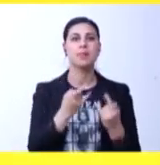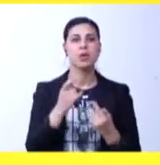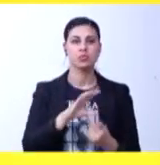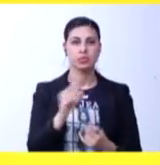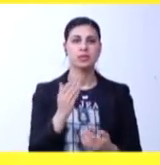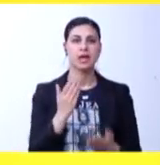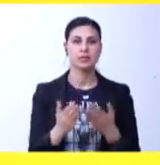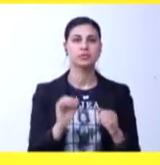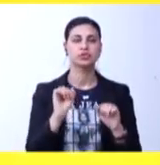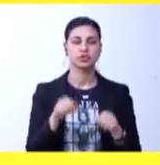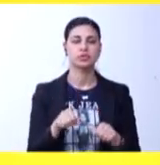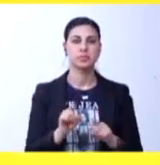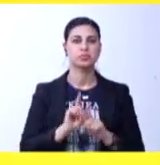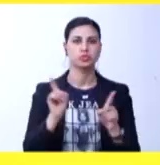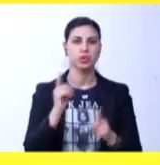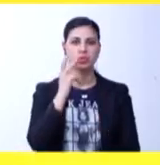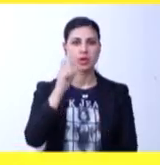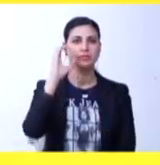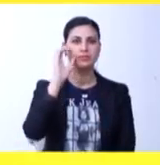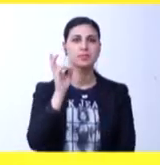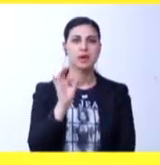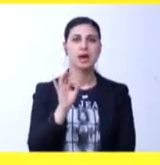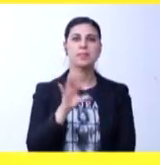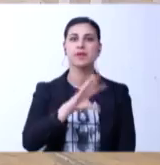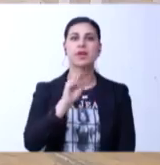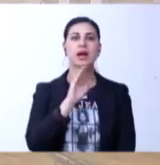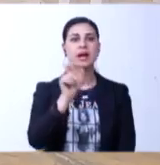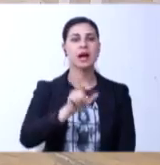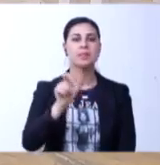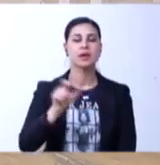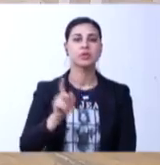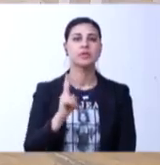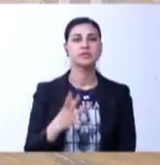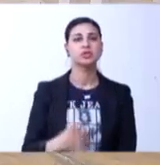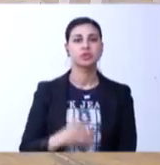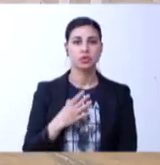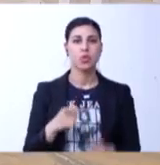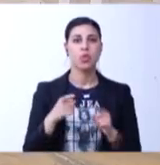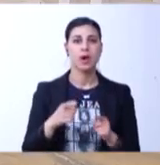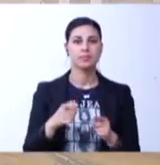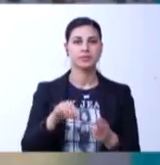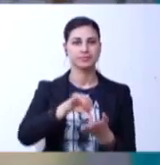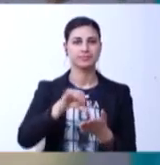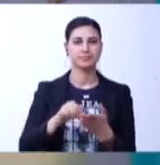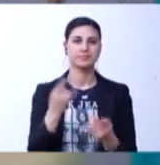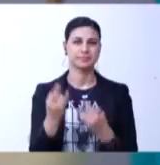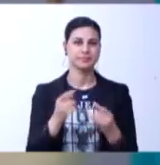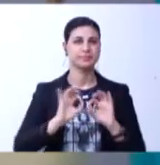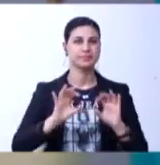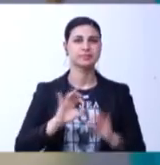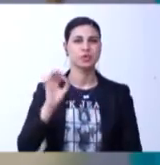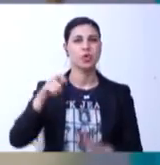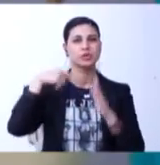ალბათ შეიძლება უცნაურად ჟღერს, მაგრამ ყველა ის ქალბატონი, რომელიც იყო ამ რუბრიკის სტუმარი, შენს მიერ